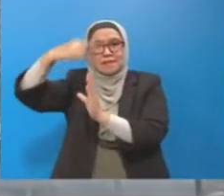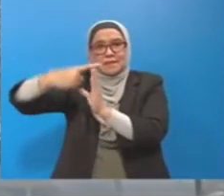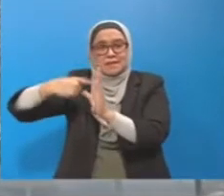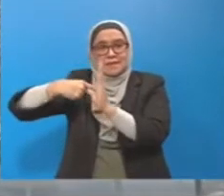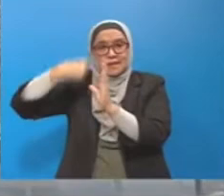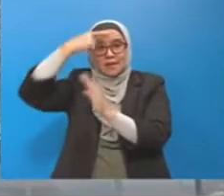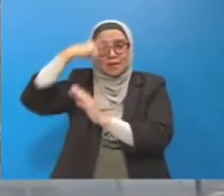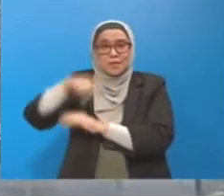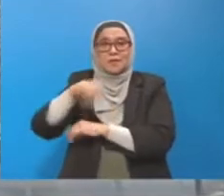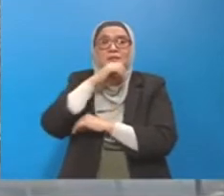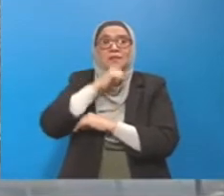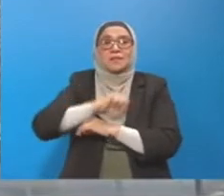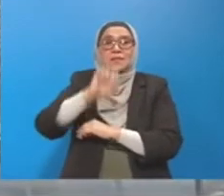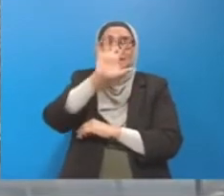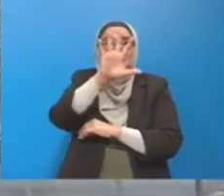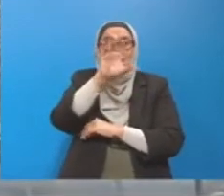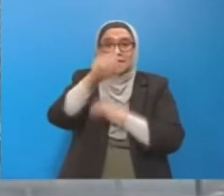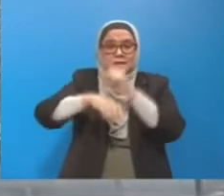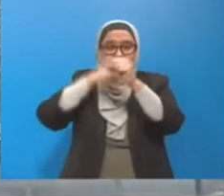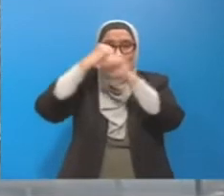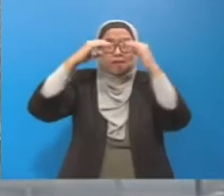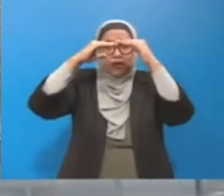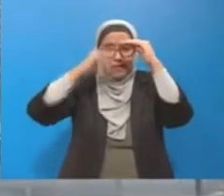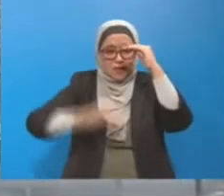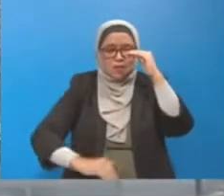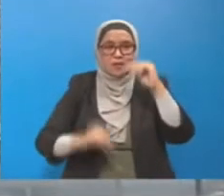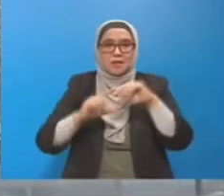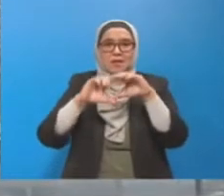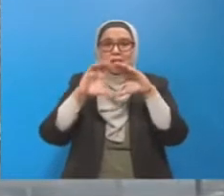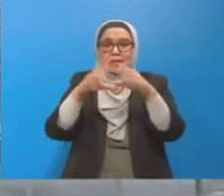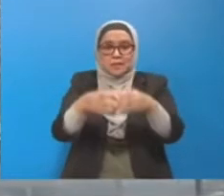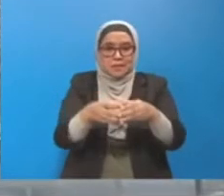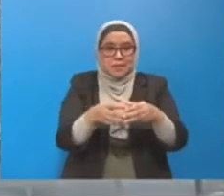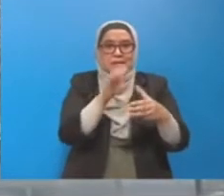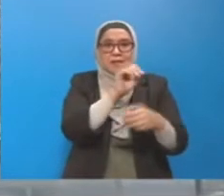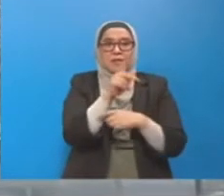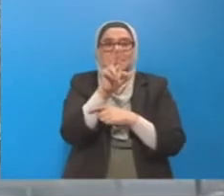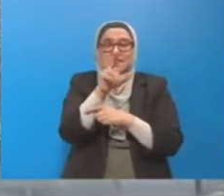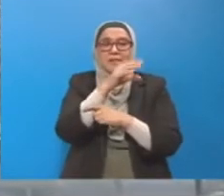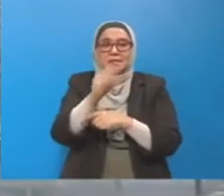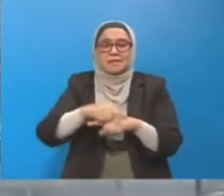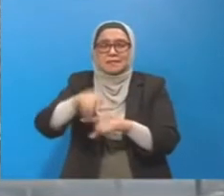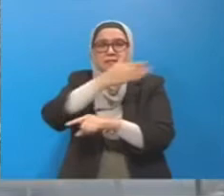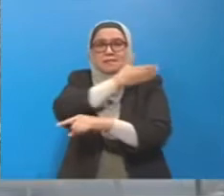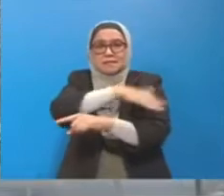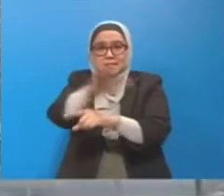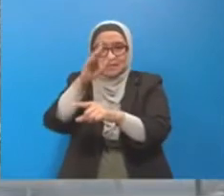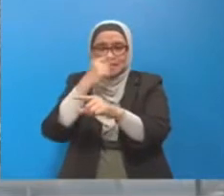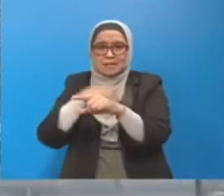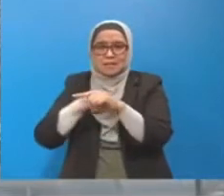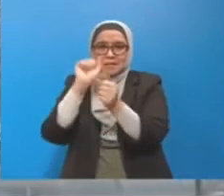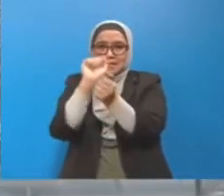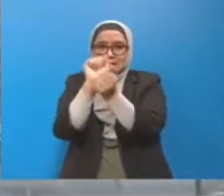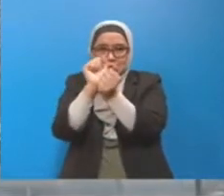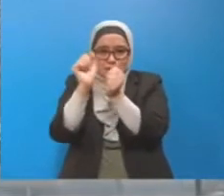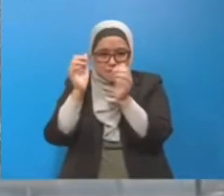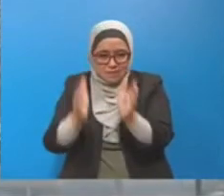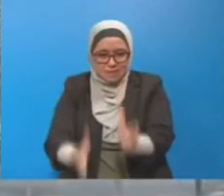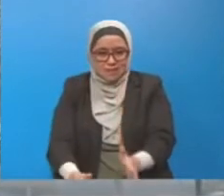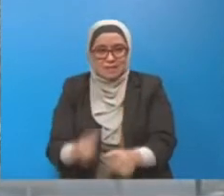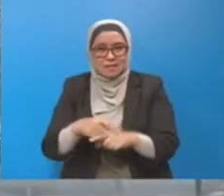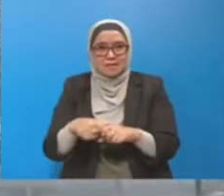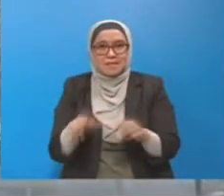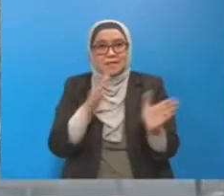berusia 50 tahun keatas golongan o q dan juga bekas-bekas bantuan perlahan pemulihan PPN ini yang